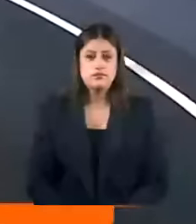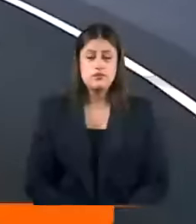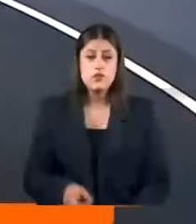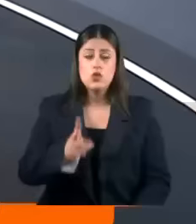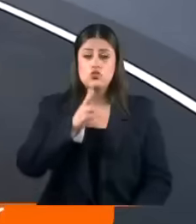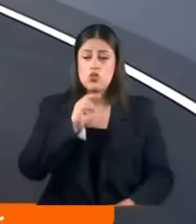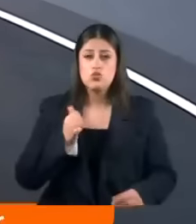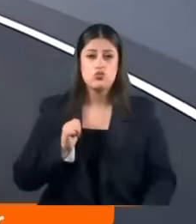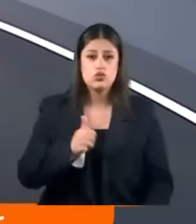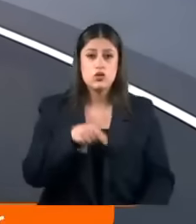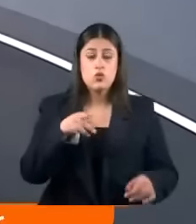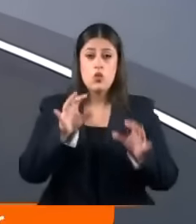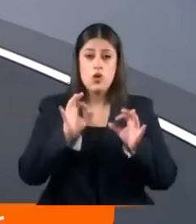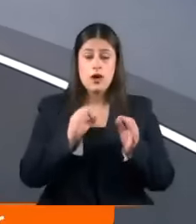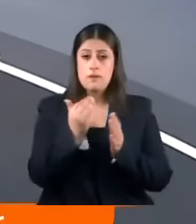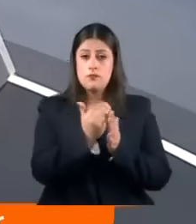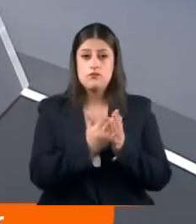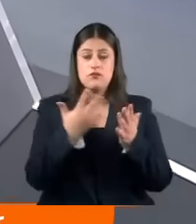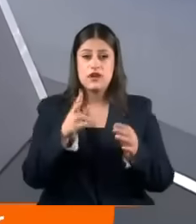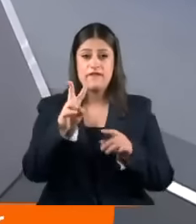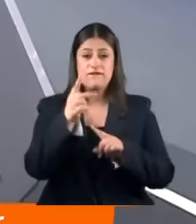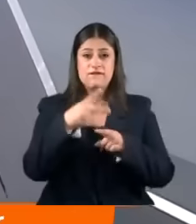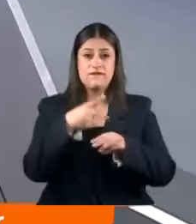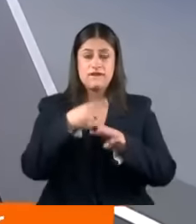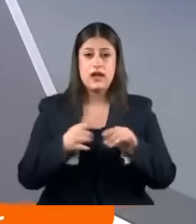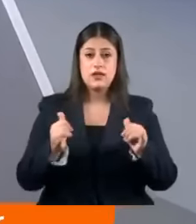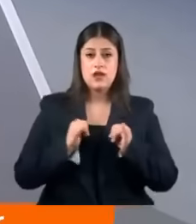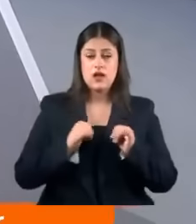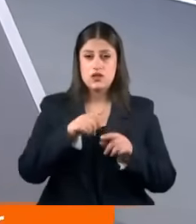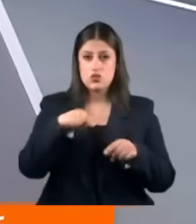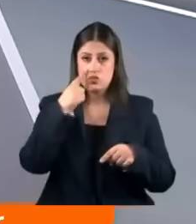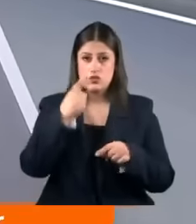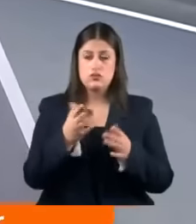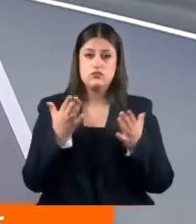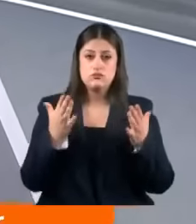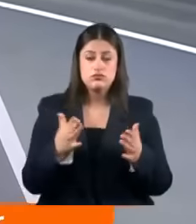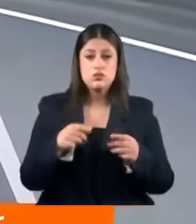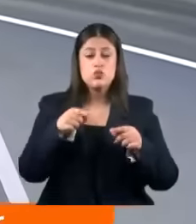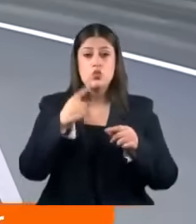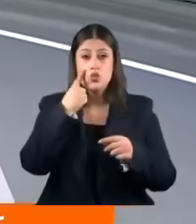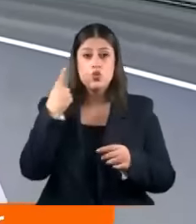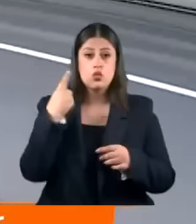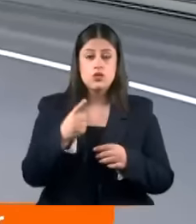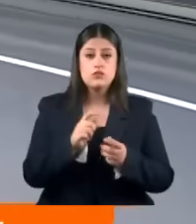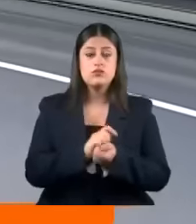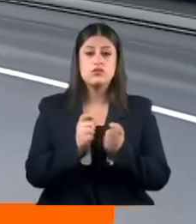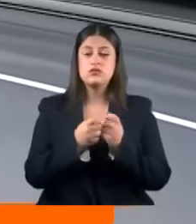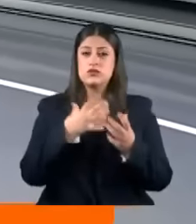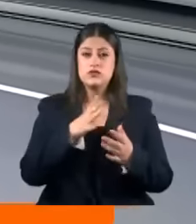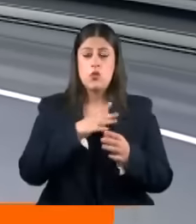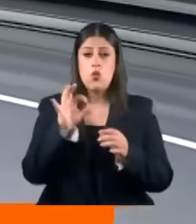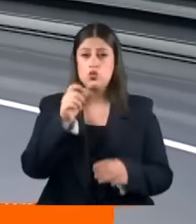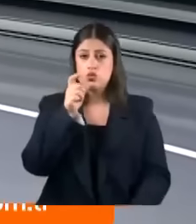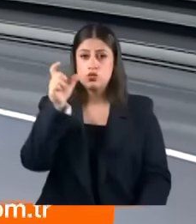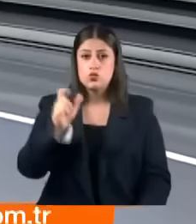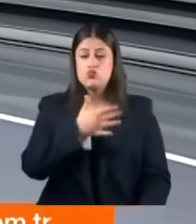Son günlerde gündemin önemli başlıklarından biri de vize. Tatil sezonundayız malum. Sezonu fırsata çevirmek isteyenler de var. Onur